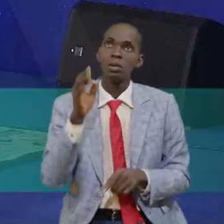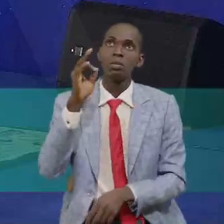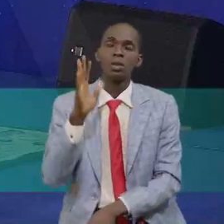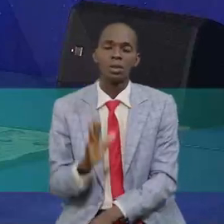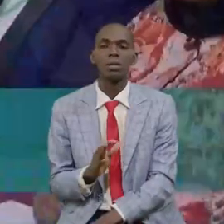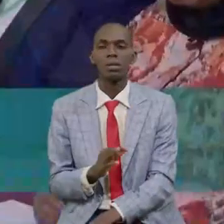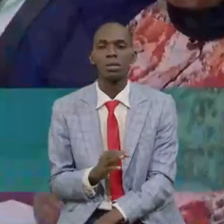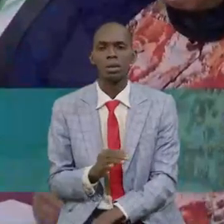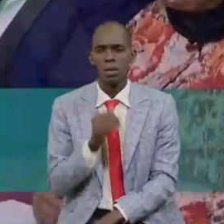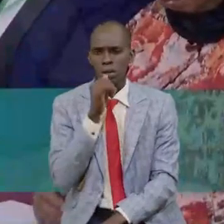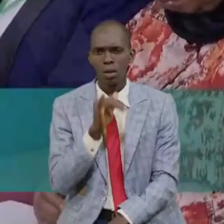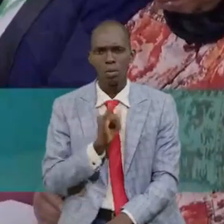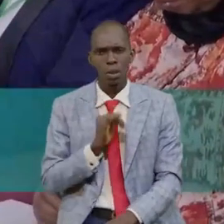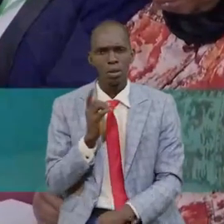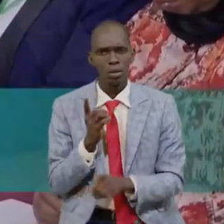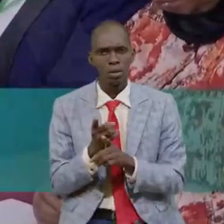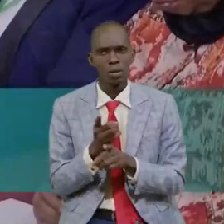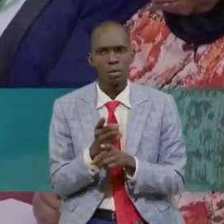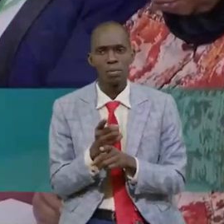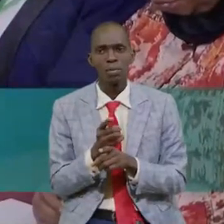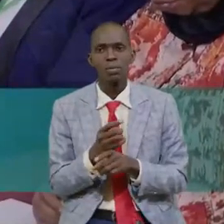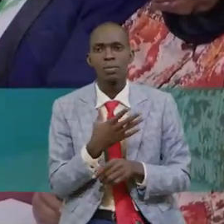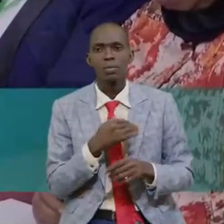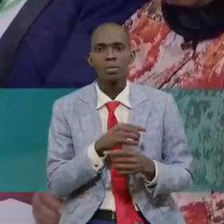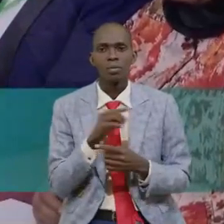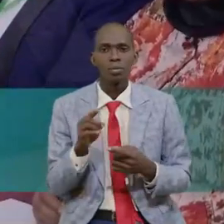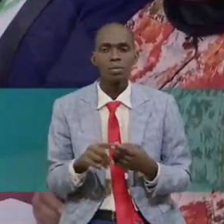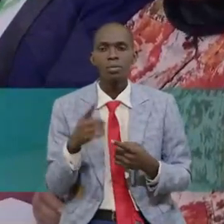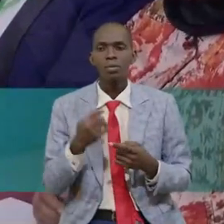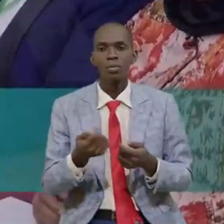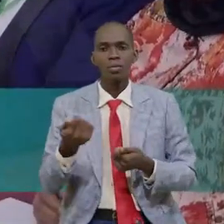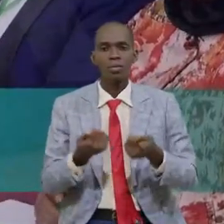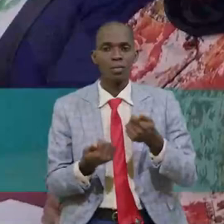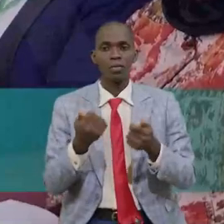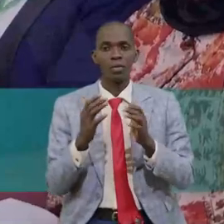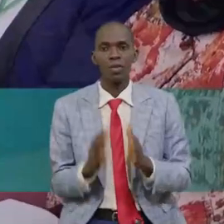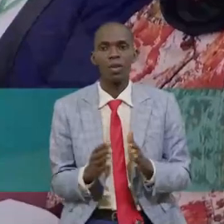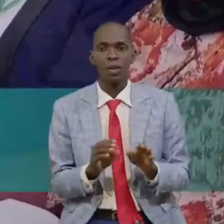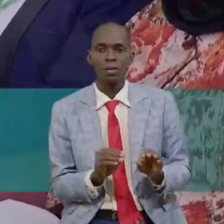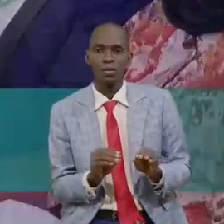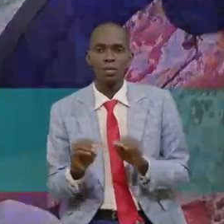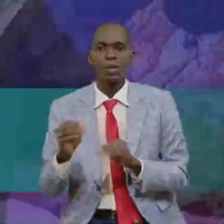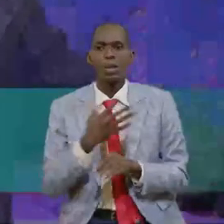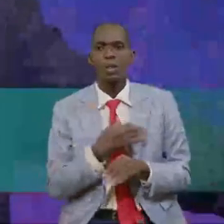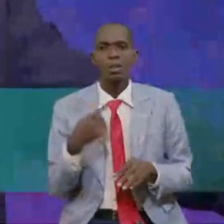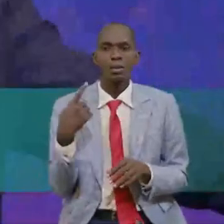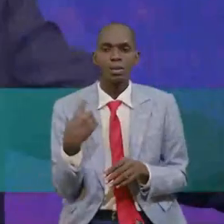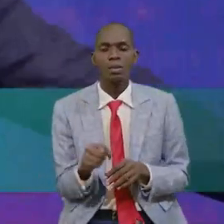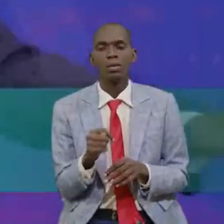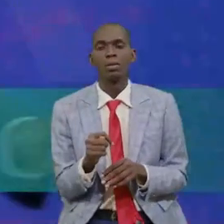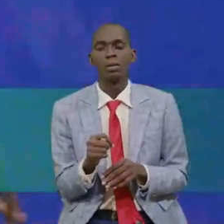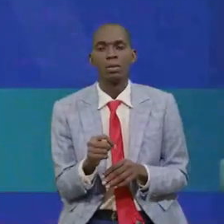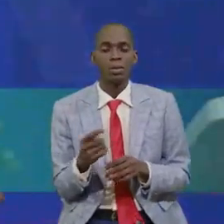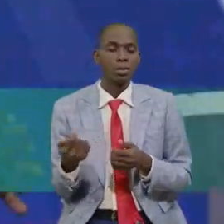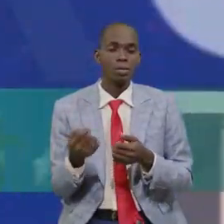ministre. Est-ce que j'ai raison? Et quand le chauffeur conduit, et le ministre